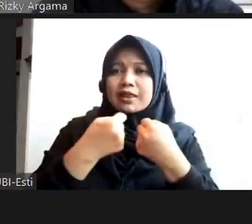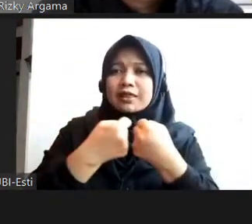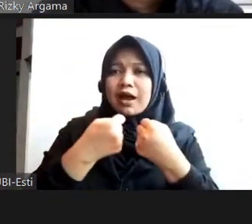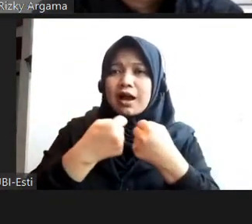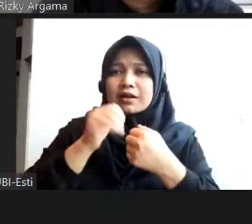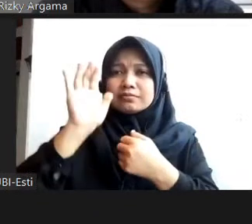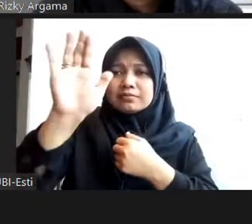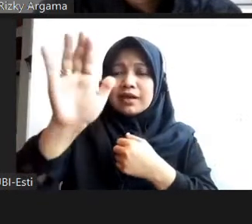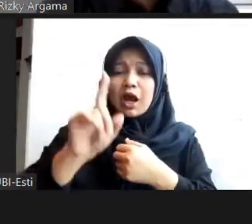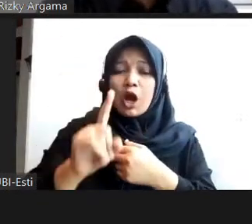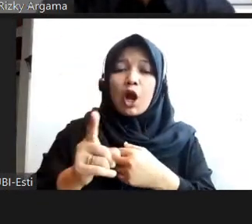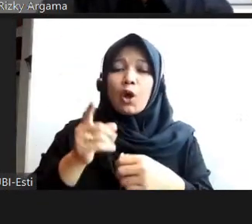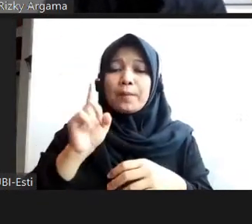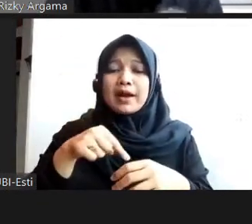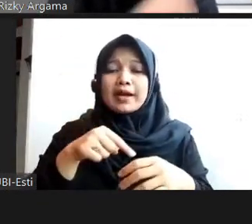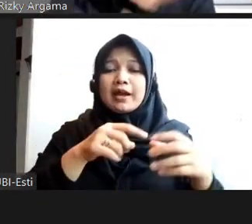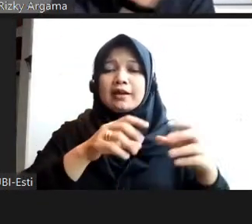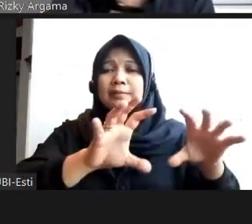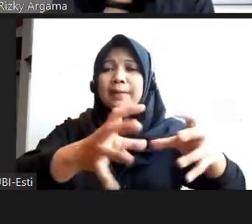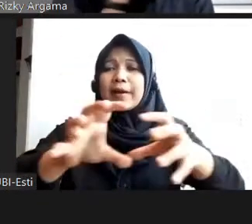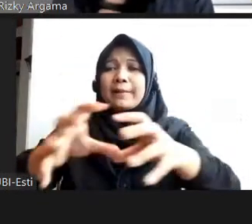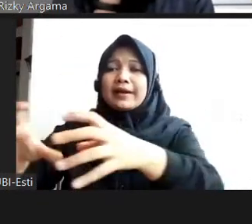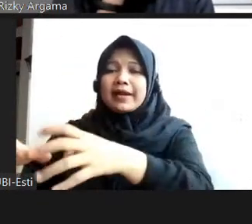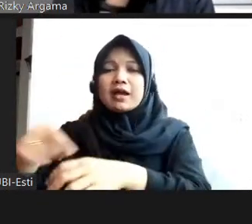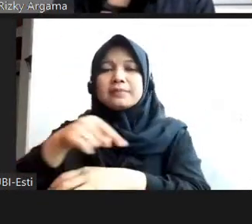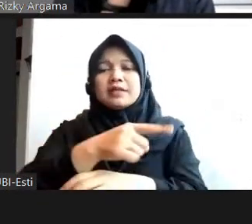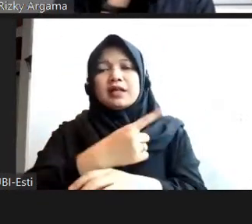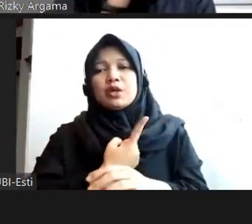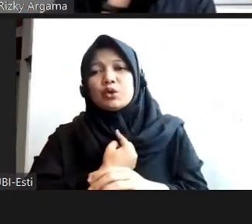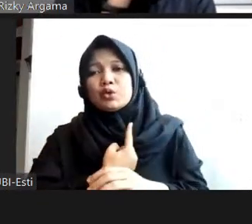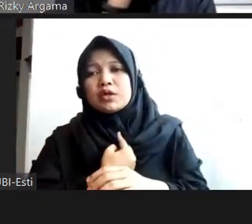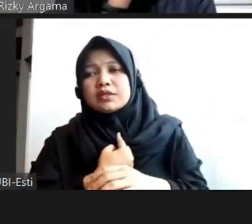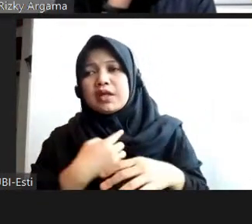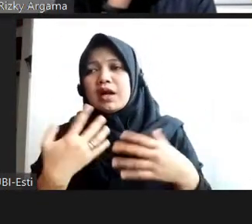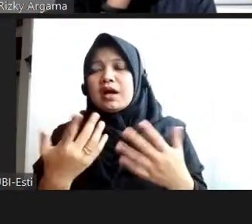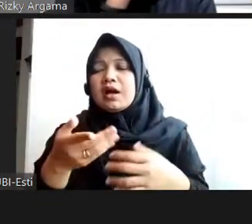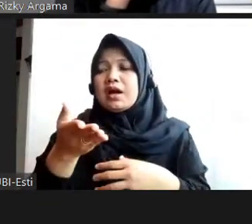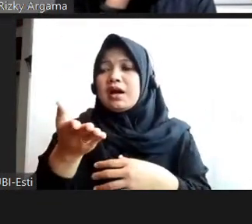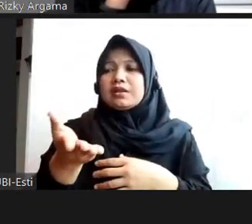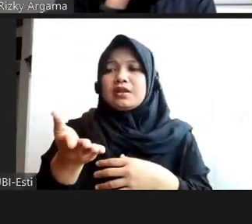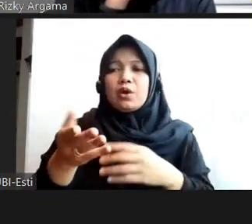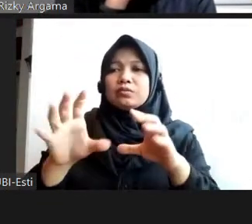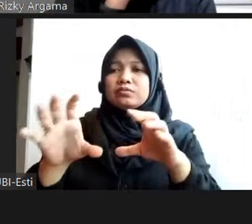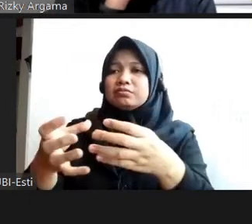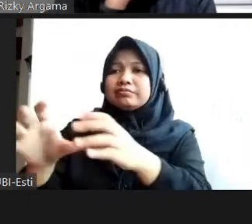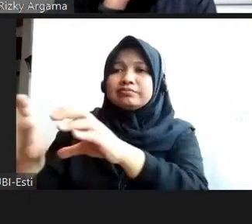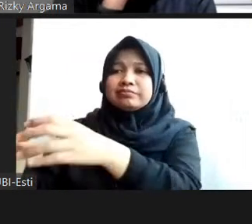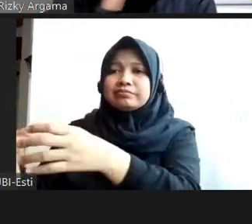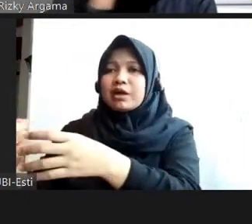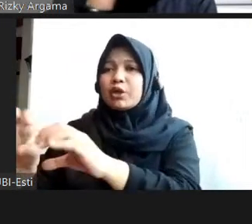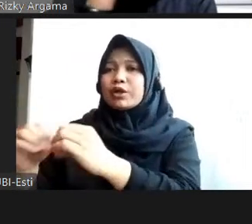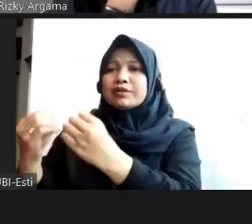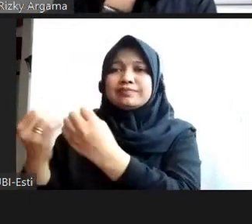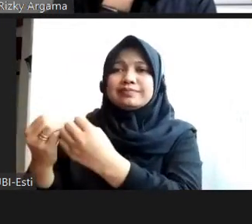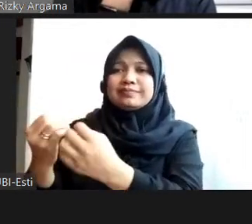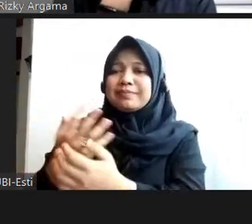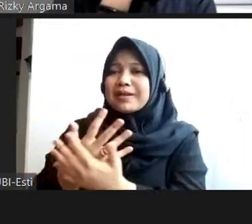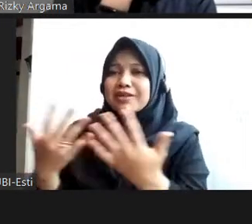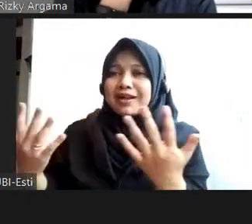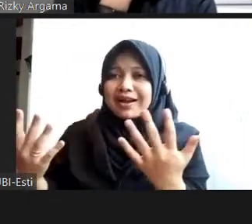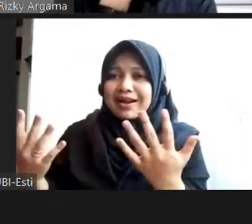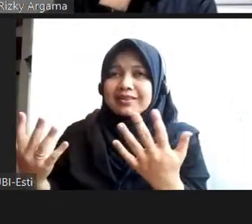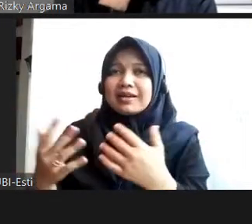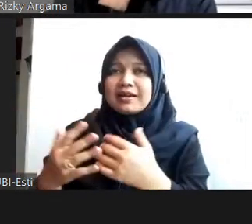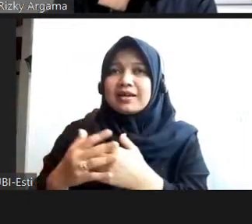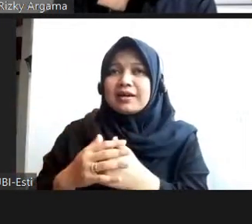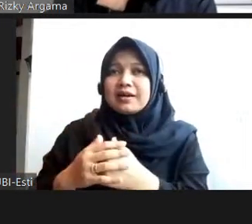pembagian klasik lah, private sector, kemudian apa government atau state, dan civil society, gitu, ada tiga gitu, ya. Ini kan